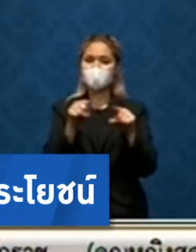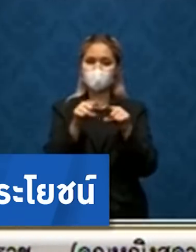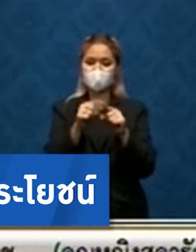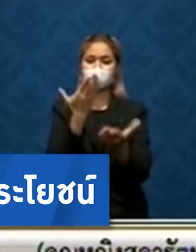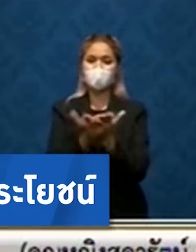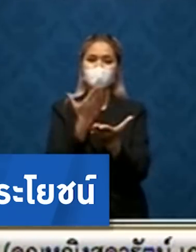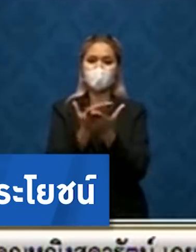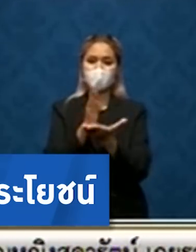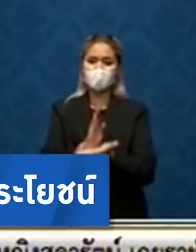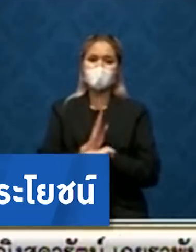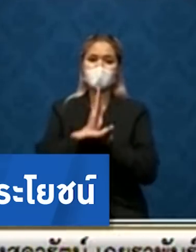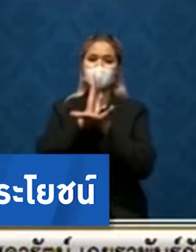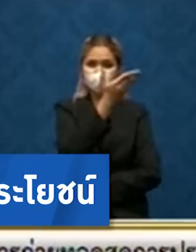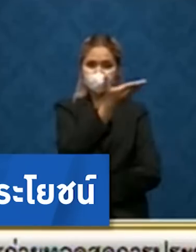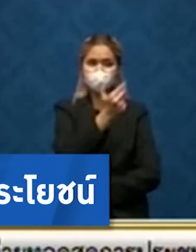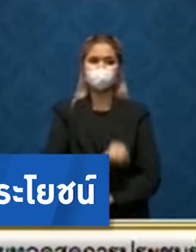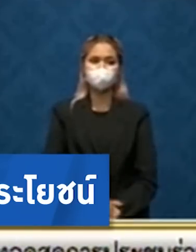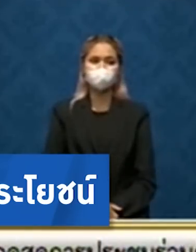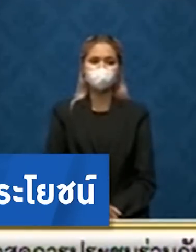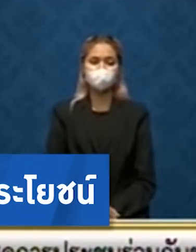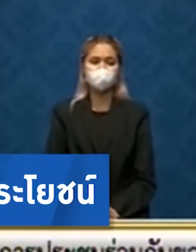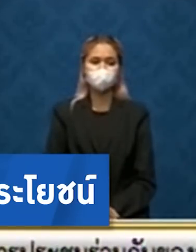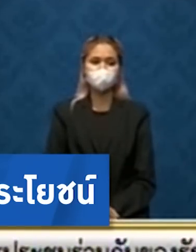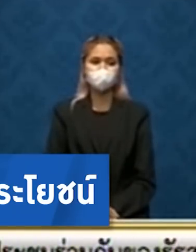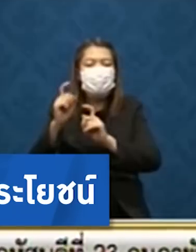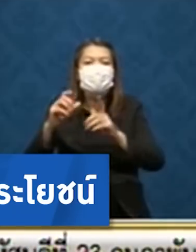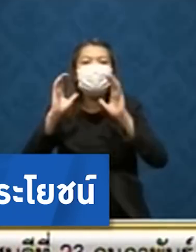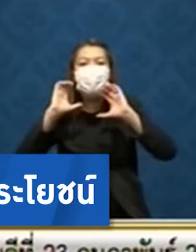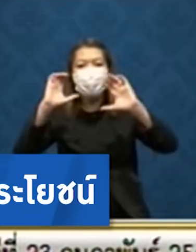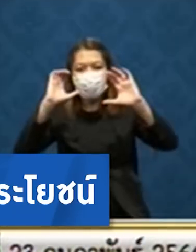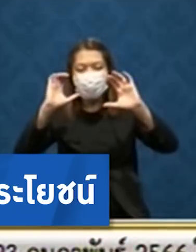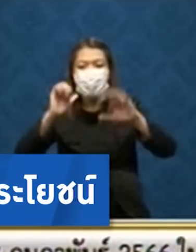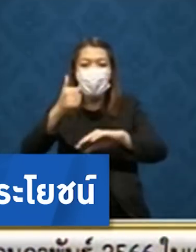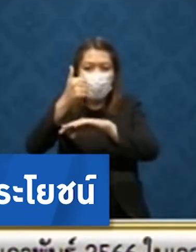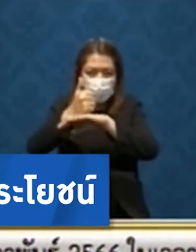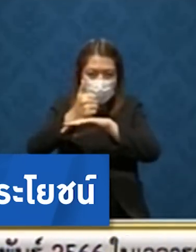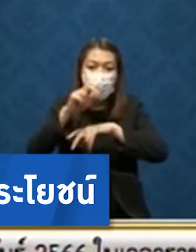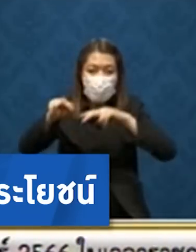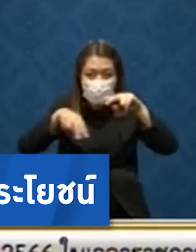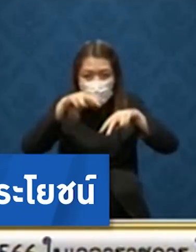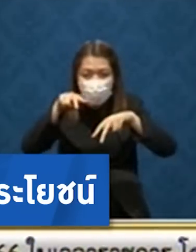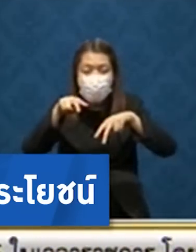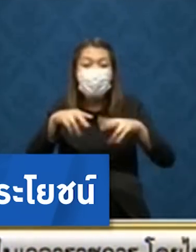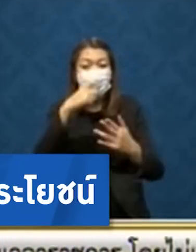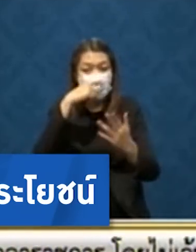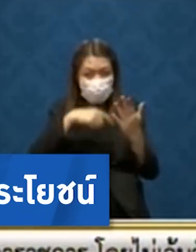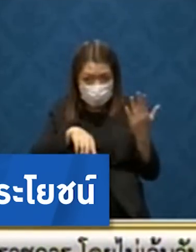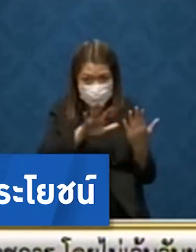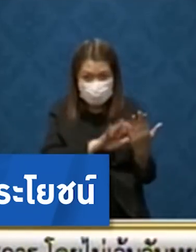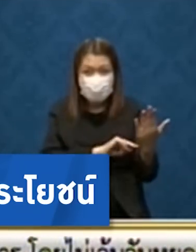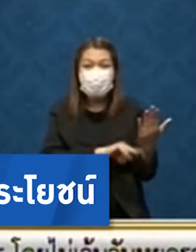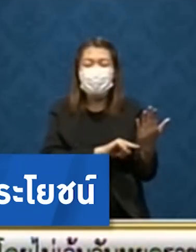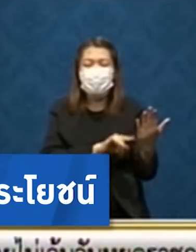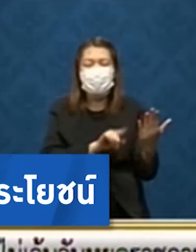ประชารัฐได้ยินแบบนี้ปุ๊บรับไม่ได้นะครับเอามาบอกว่าอย่าใช้คำว่าพลเอกประยุทธ์กอดคอพระสงฆ์ไม่มีสำคัญว่าพลเอกประยุทธ์ไม่ใช่คนแบบนั้นนะครับ